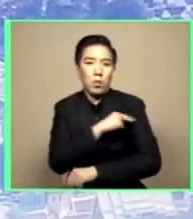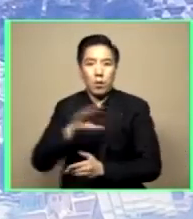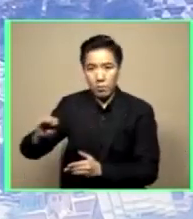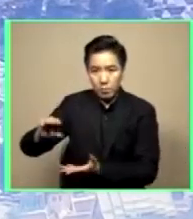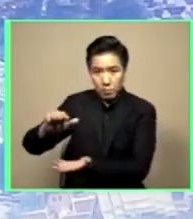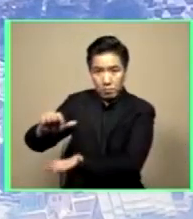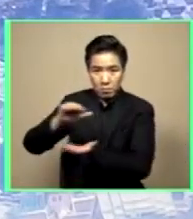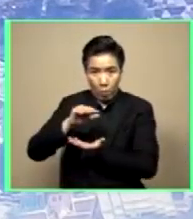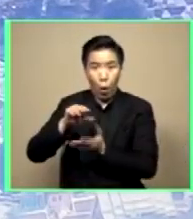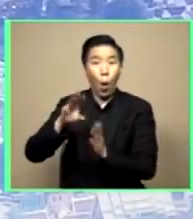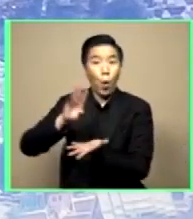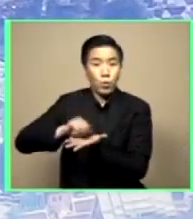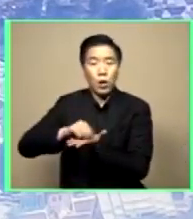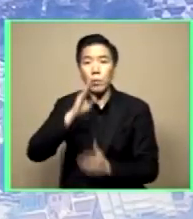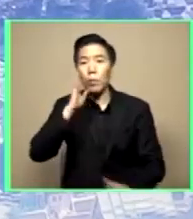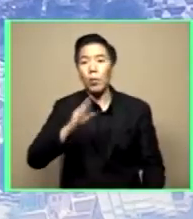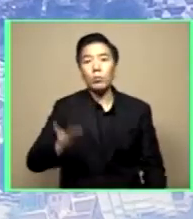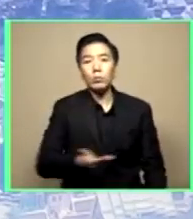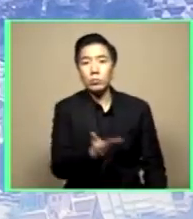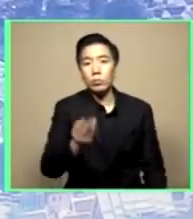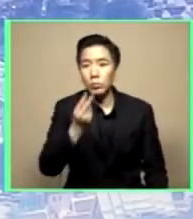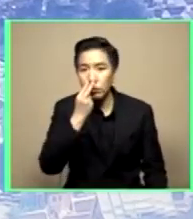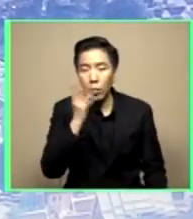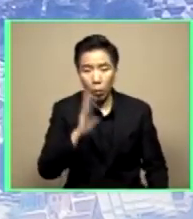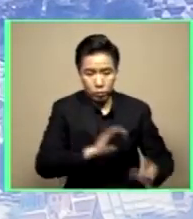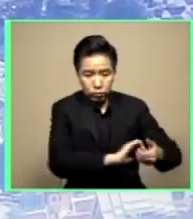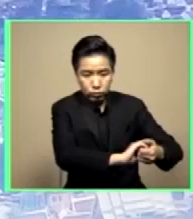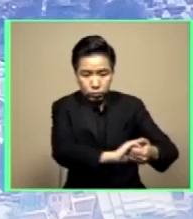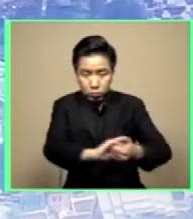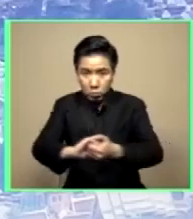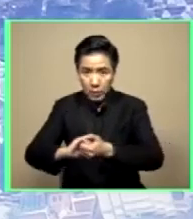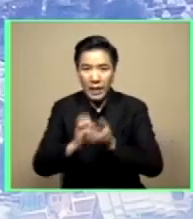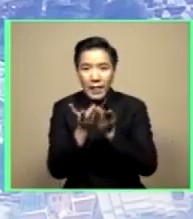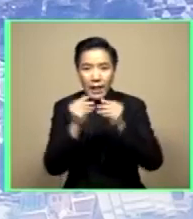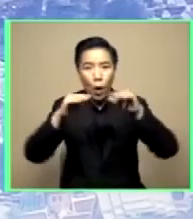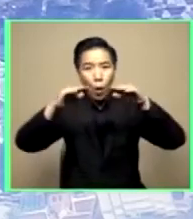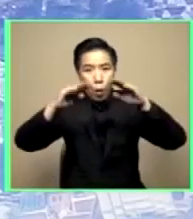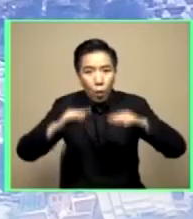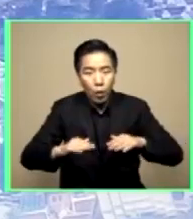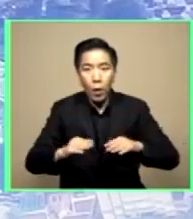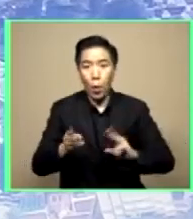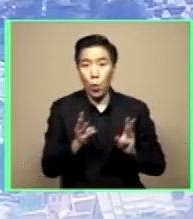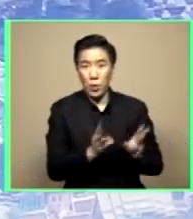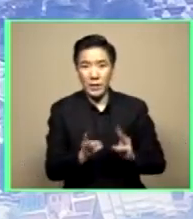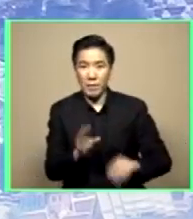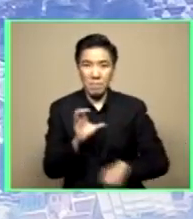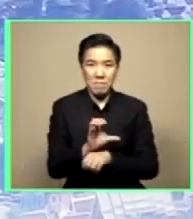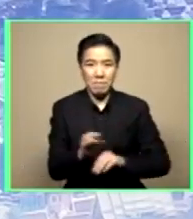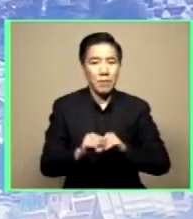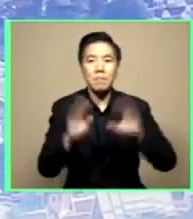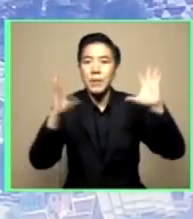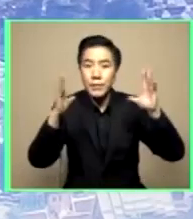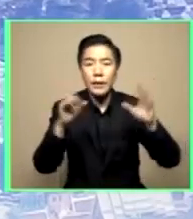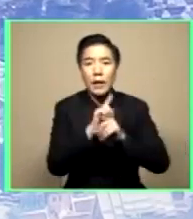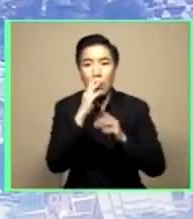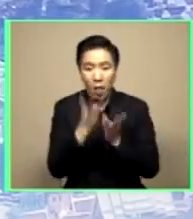าท่านผู้ชมผู้ฟังประชาชนให้ความร่วมมือตัวเลขมันลดลงมาตรการก็ไม่เพิ่มแน่แต่ถ้าไม่ใช่ตัวเล